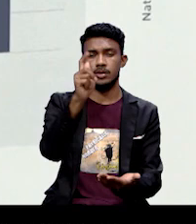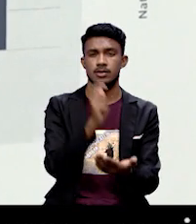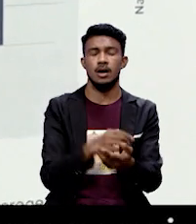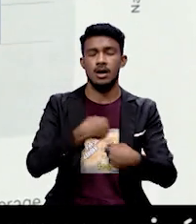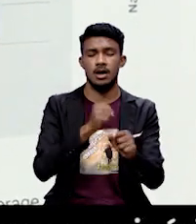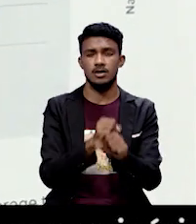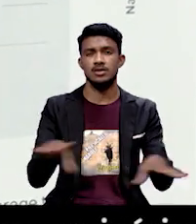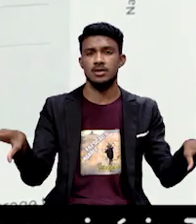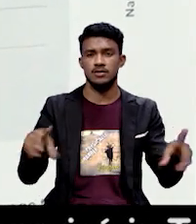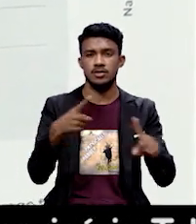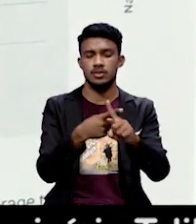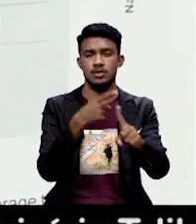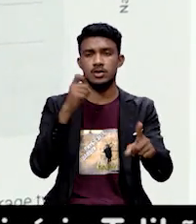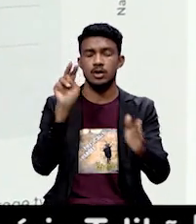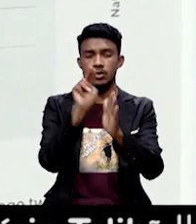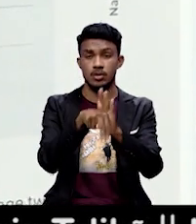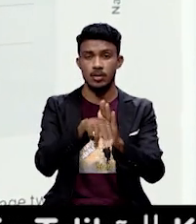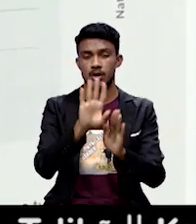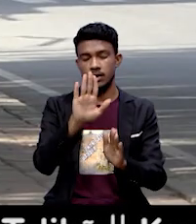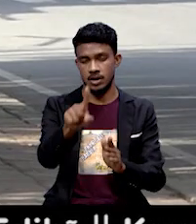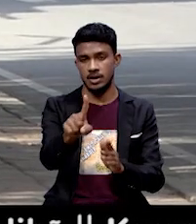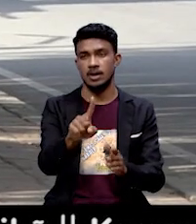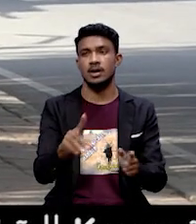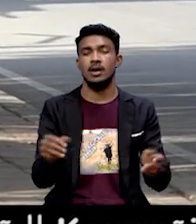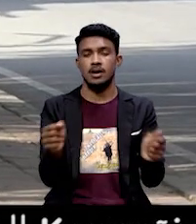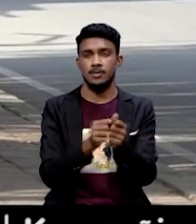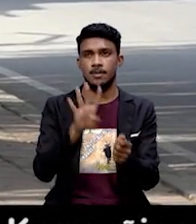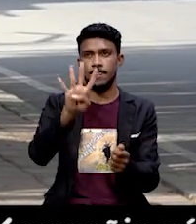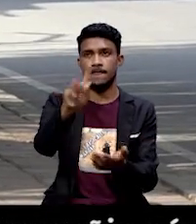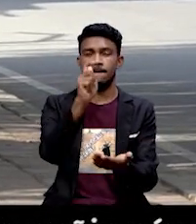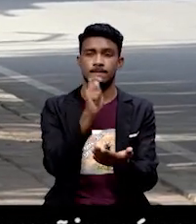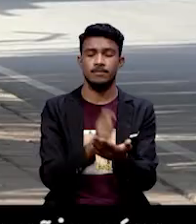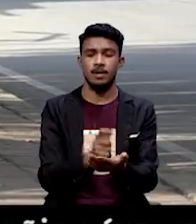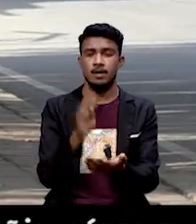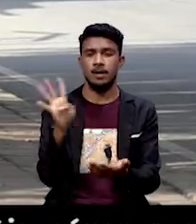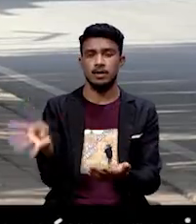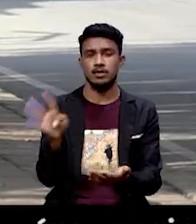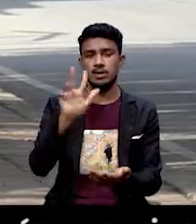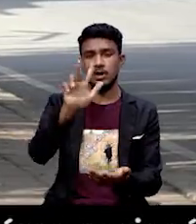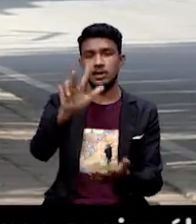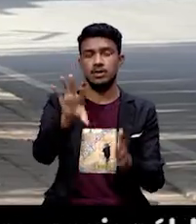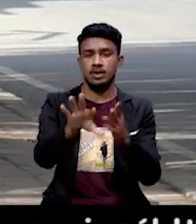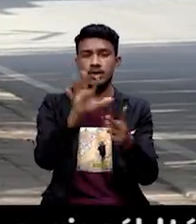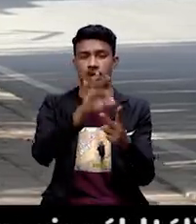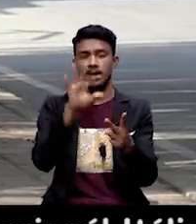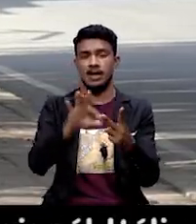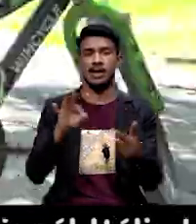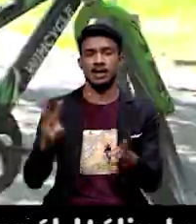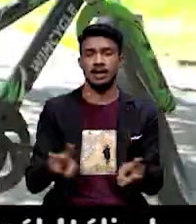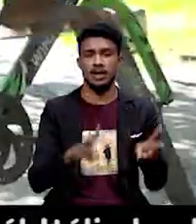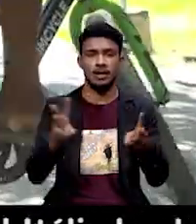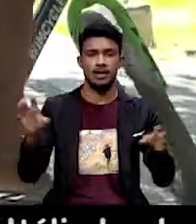servisu husi numero refere rihum hat nulu resintolu hili dalang lakuye skola